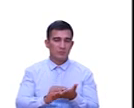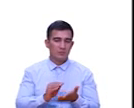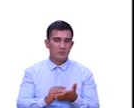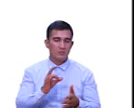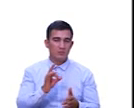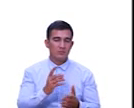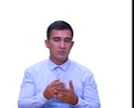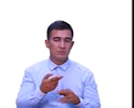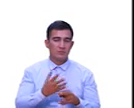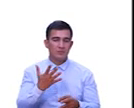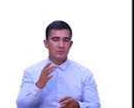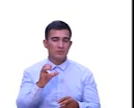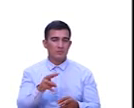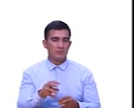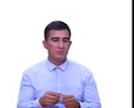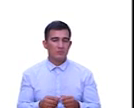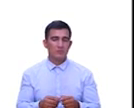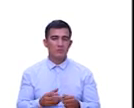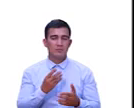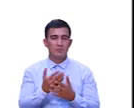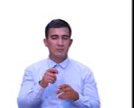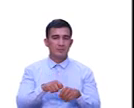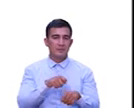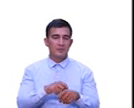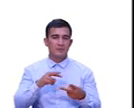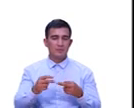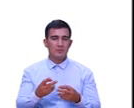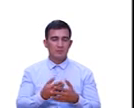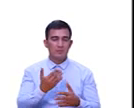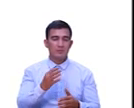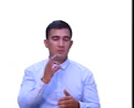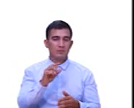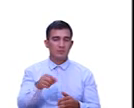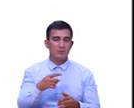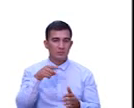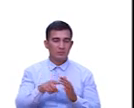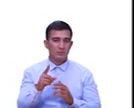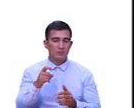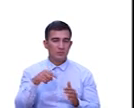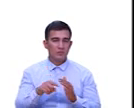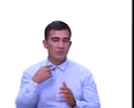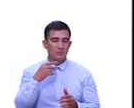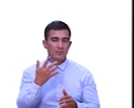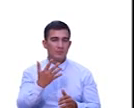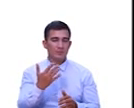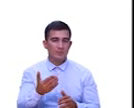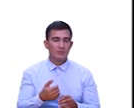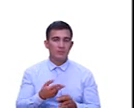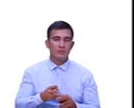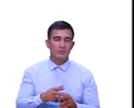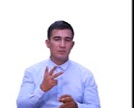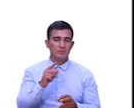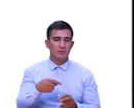r barobar 5 cm. Uni metrga aylantirsak 0.5 metr bo'ladi. F barobar